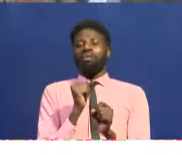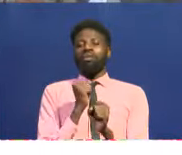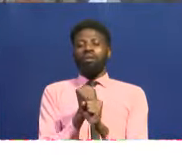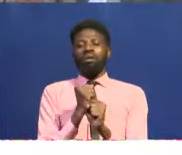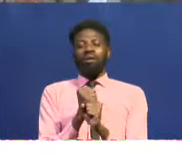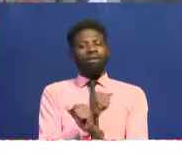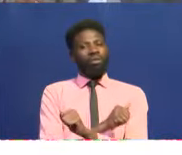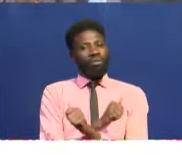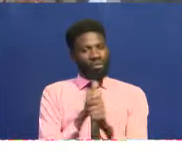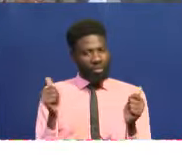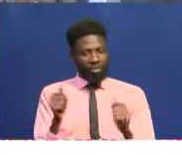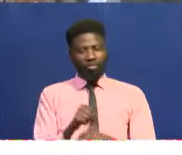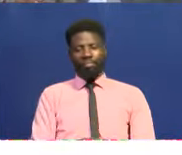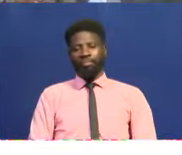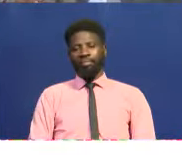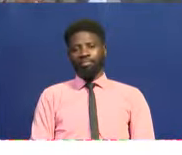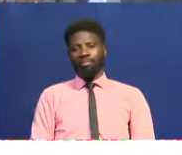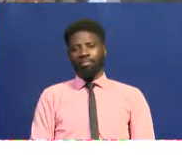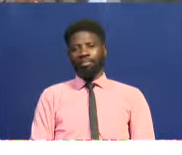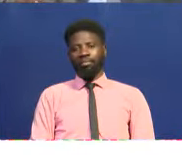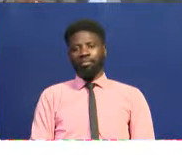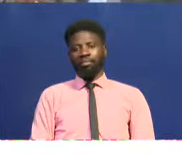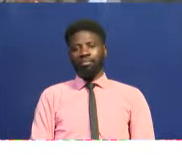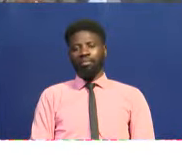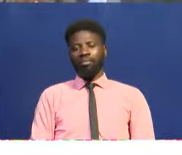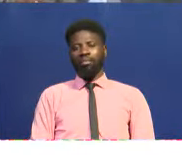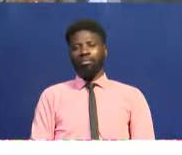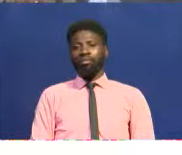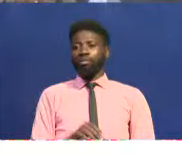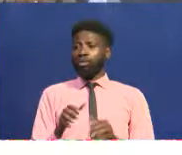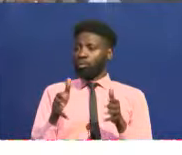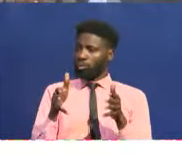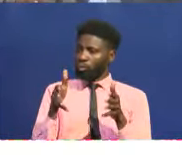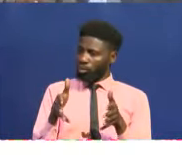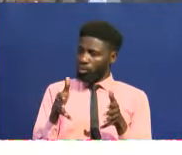Kwa hivyo leo tuko hapa